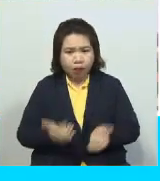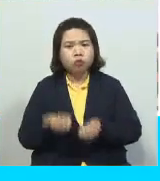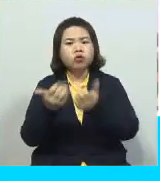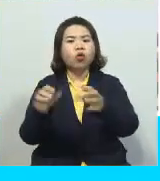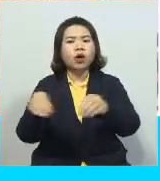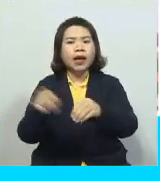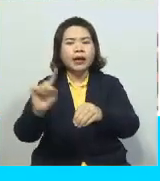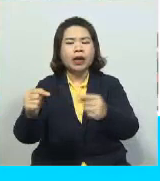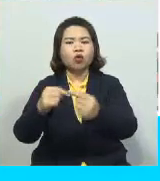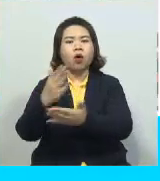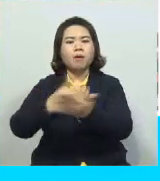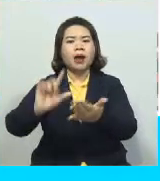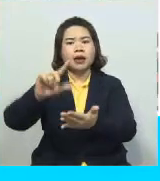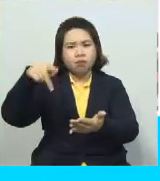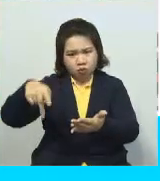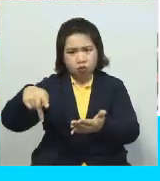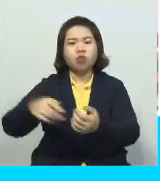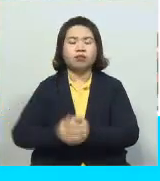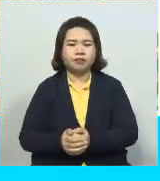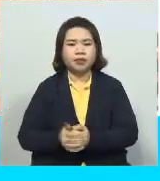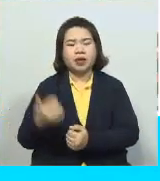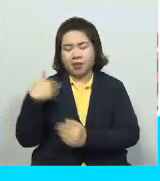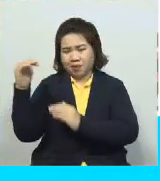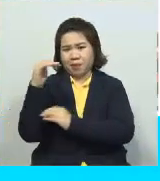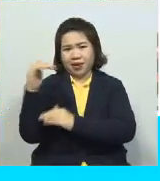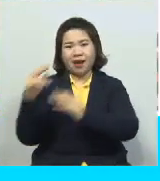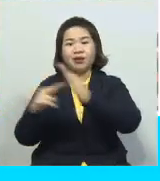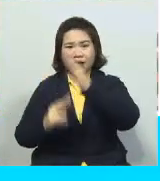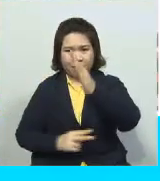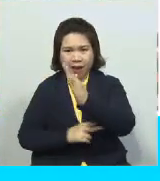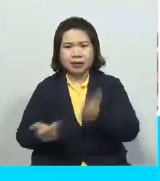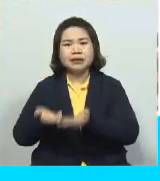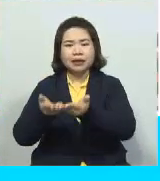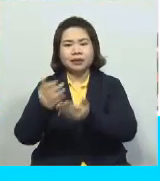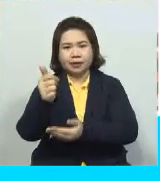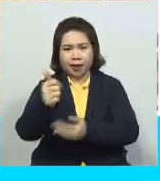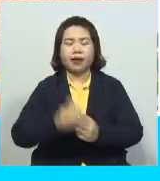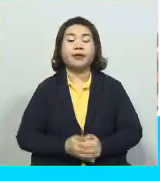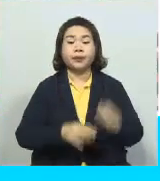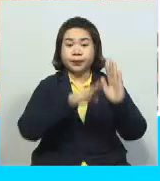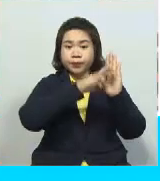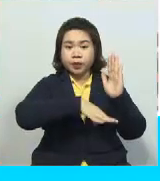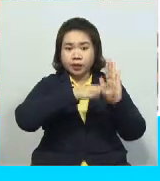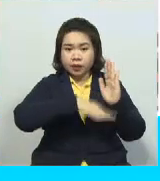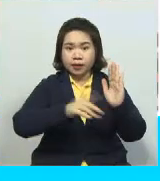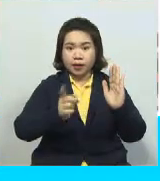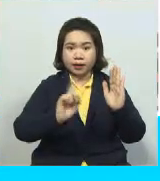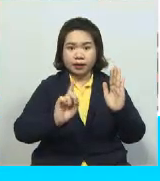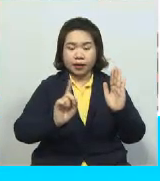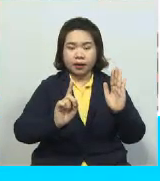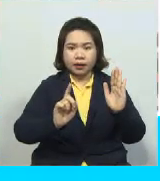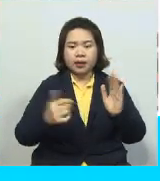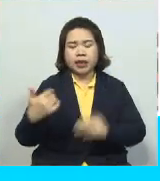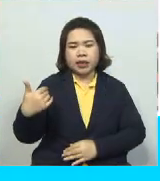ที่สุดท่าเรือบางลำพูท่าเรือใต้สะพานสมเด็จพระปิ่นเกล้านะครับในส่วนของทิศใต้ก็มาได้จาก